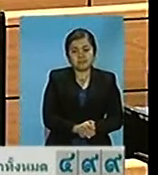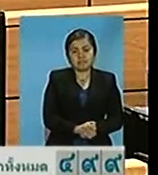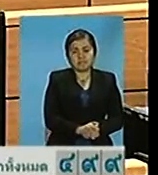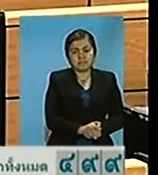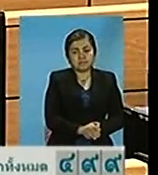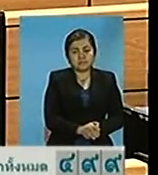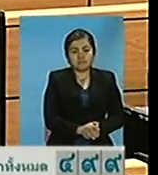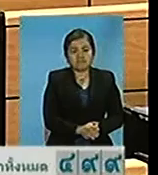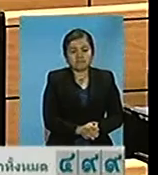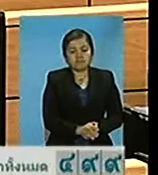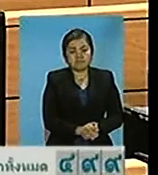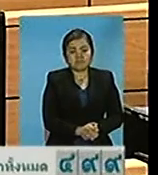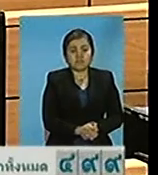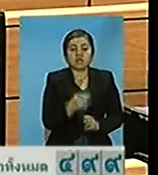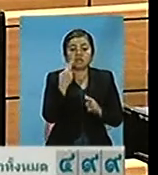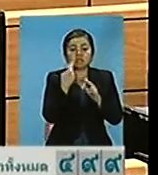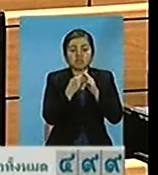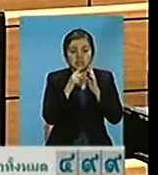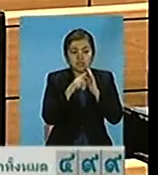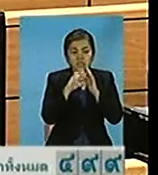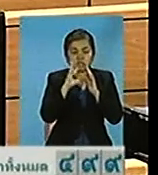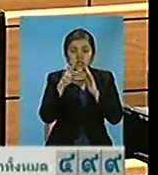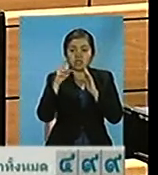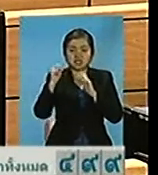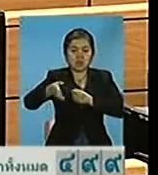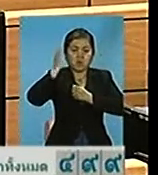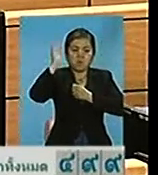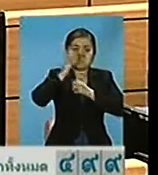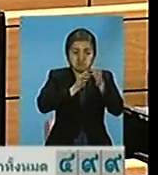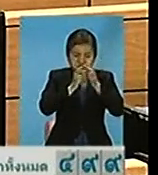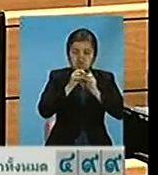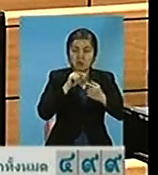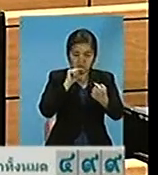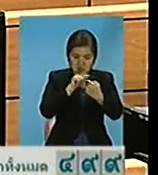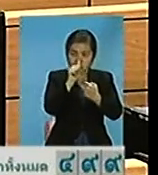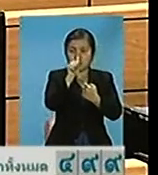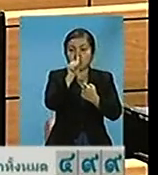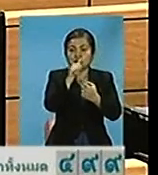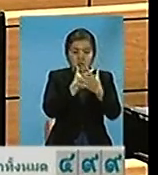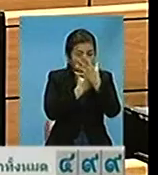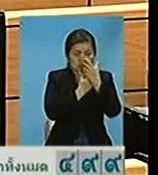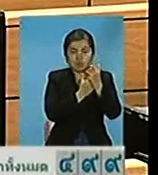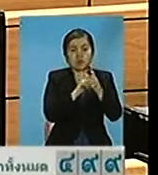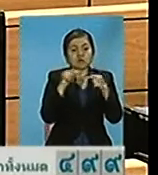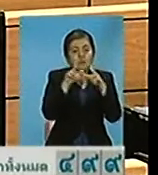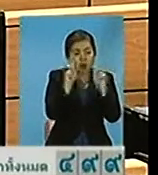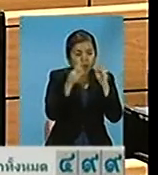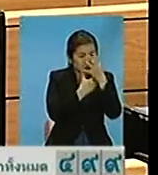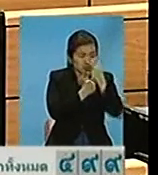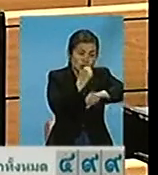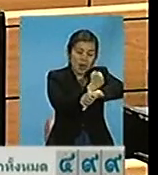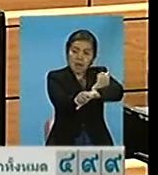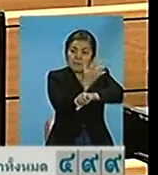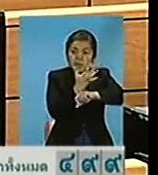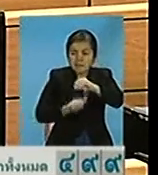ผมถูกใจที่ท่านเชนอภิปรายนะครับว่าวันนี้ท่านไม่ได้สนใจคนจนเลยครับท่